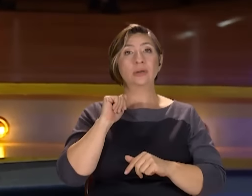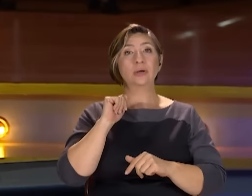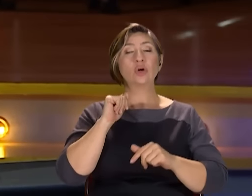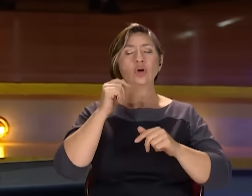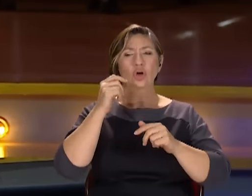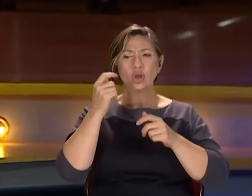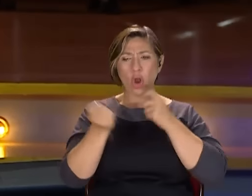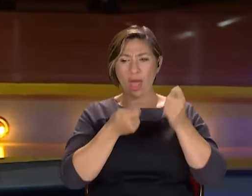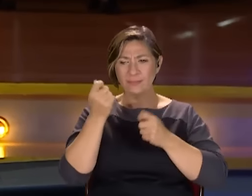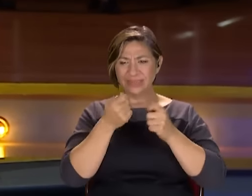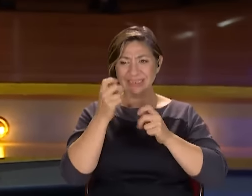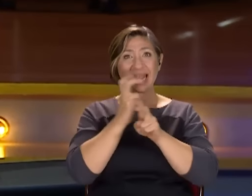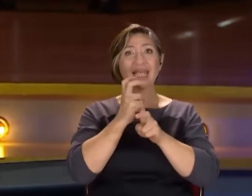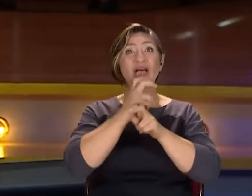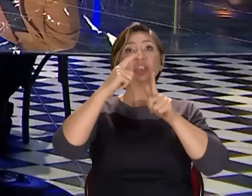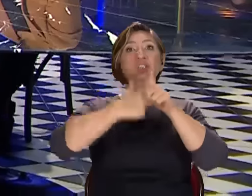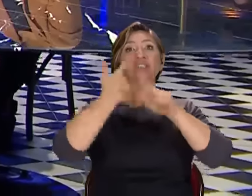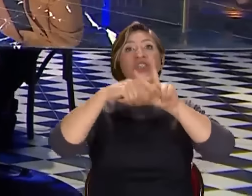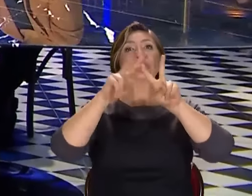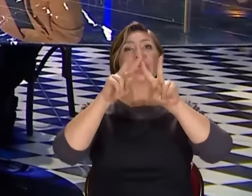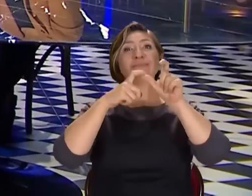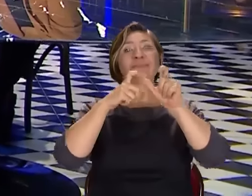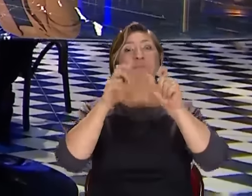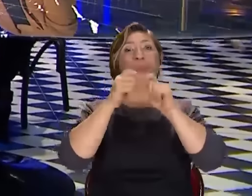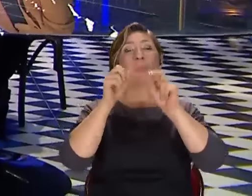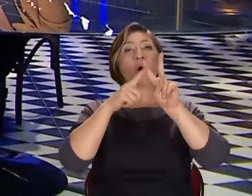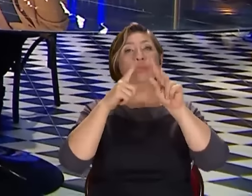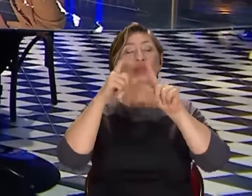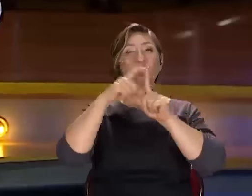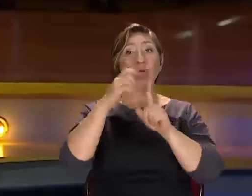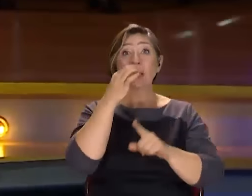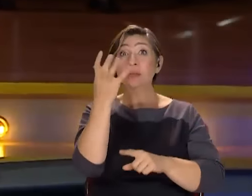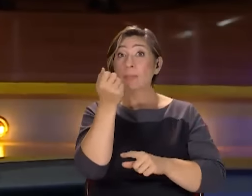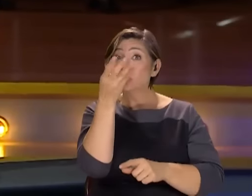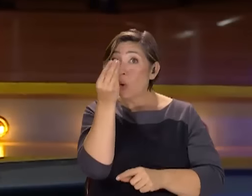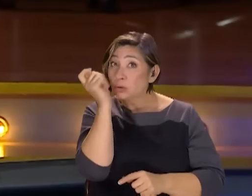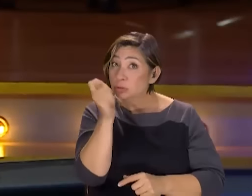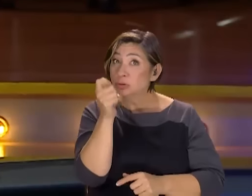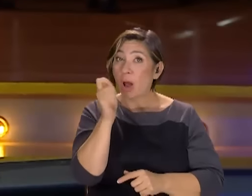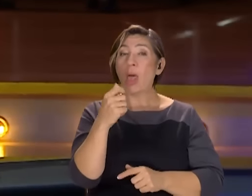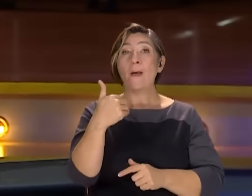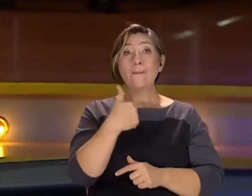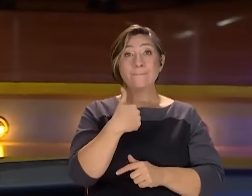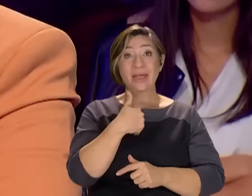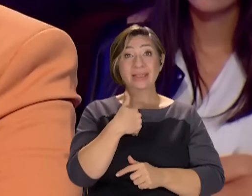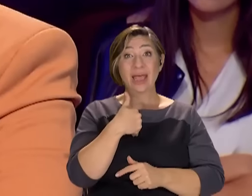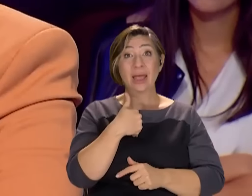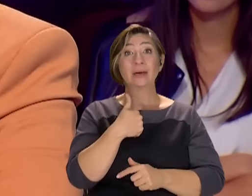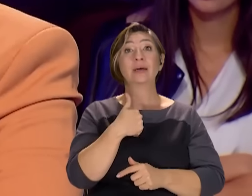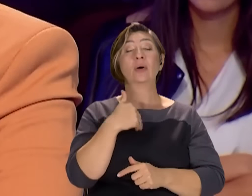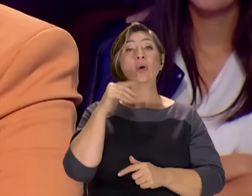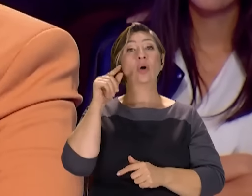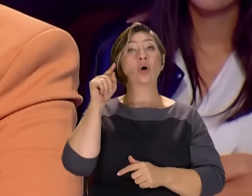Görevimiz Tehlike ya da James Bond orada çekildi. İzin almak çok zordur. Evet. Ben de orada